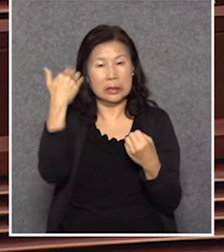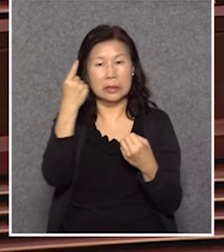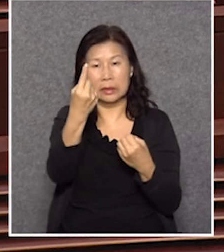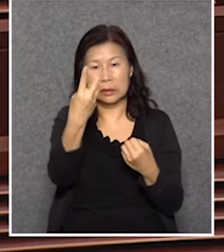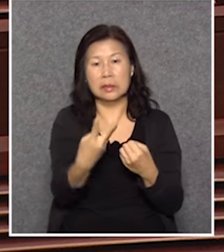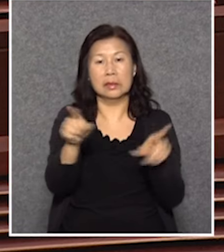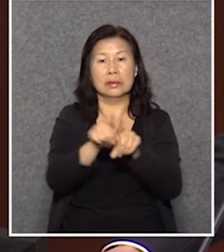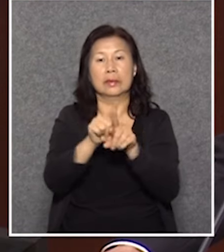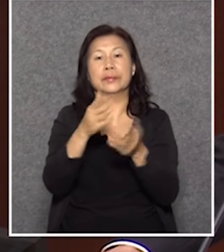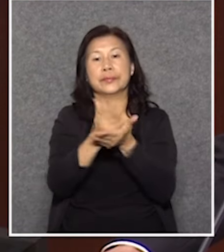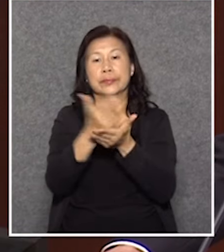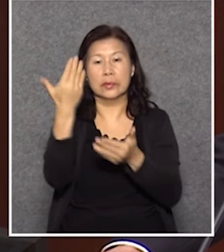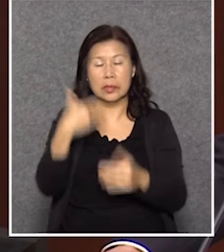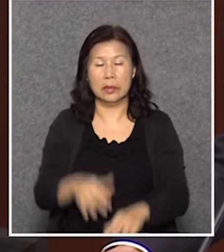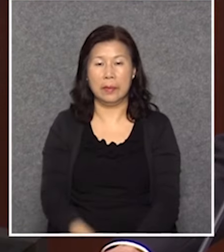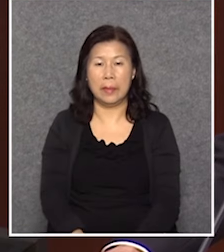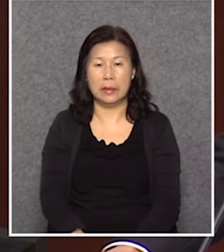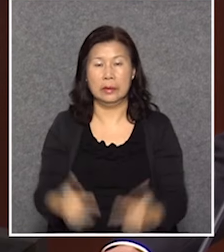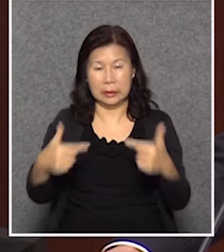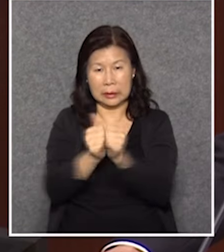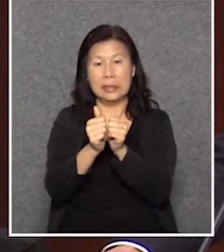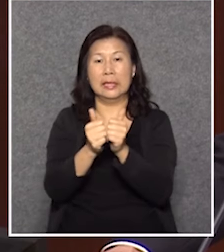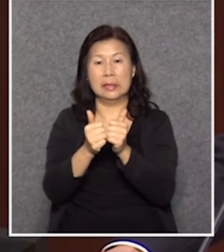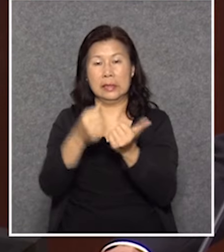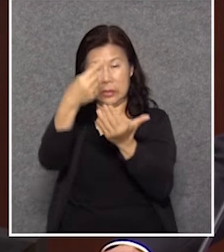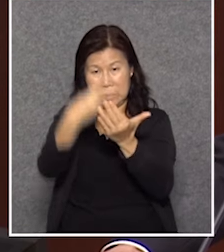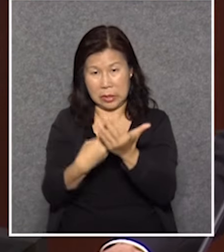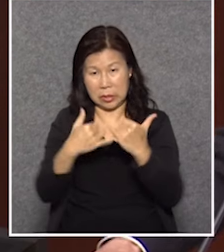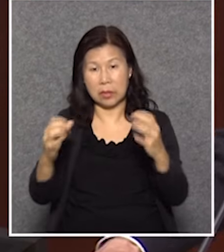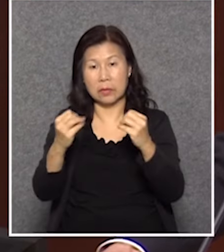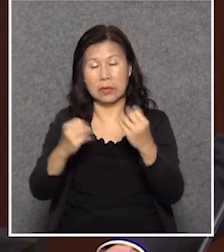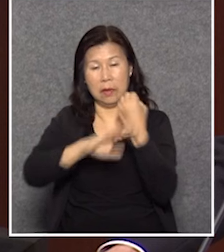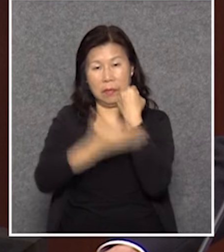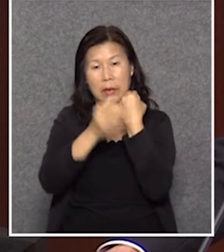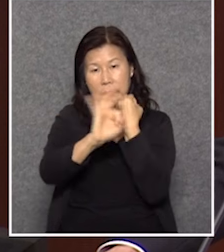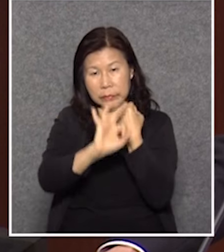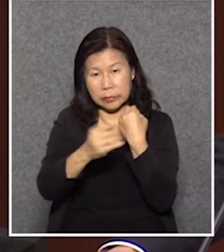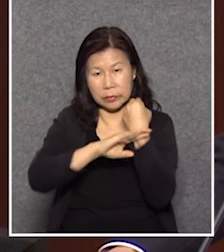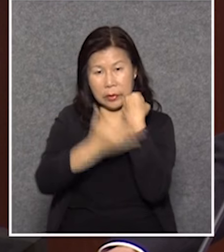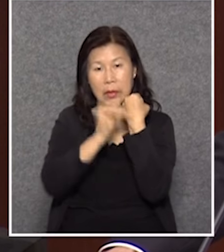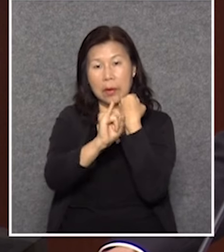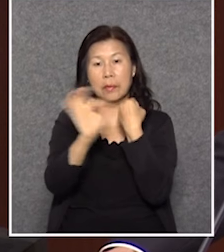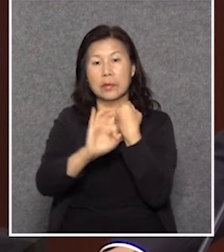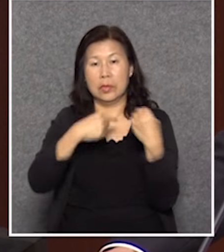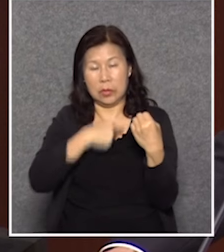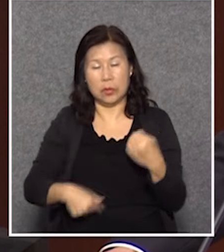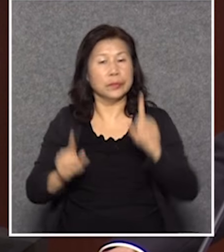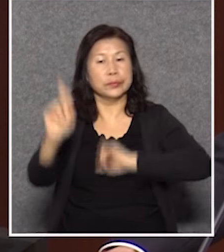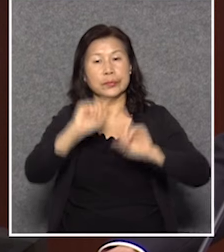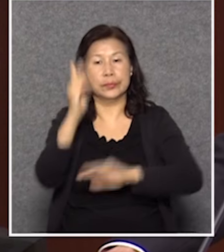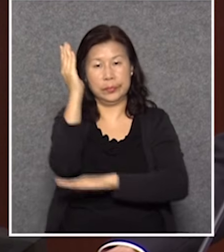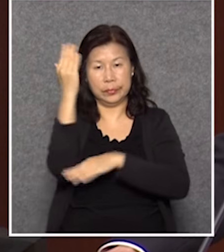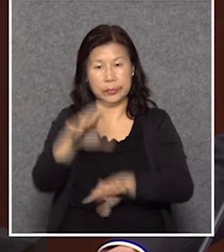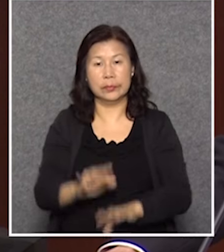的。只要他符合議事規則，沒有違反議事規則， 議員是可以發言，但